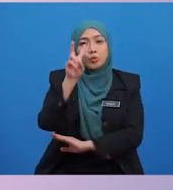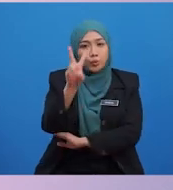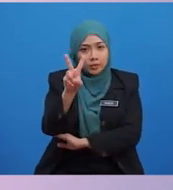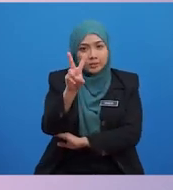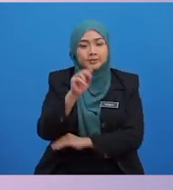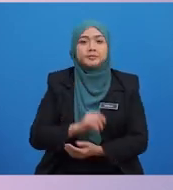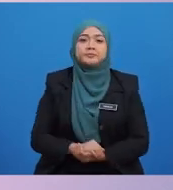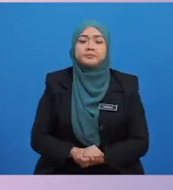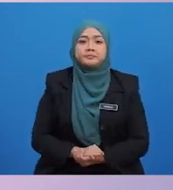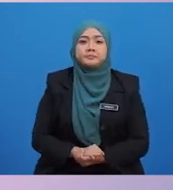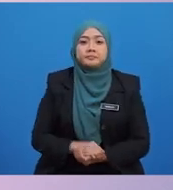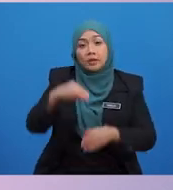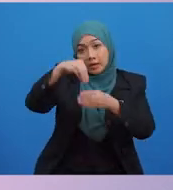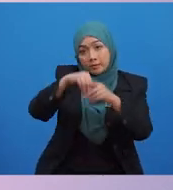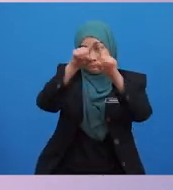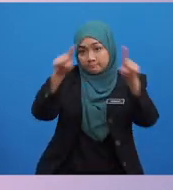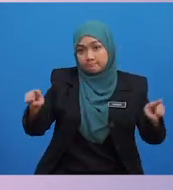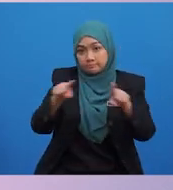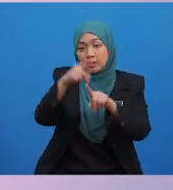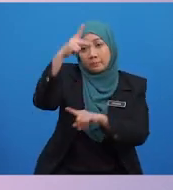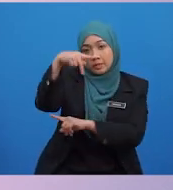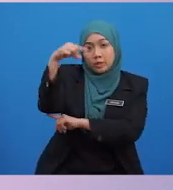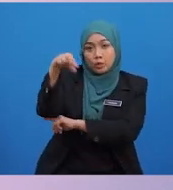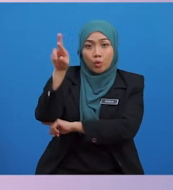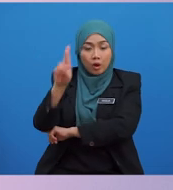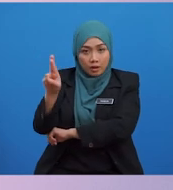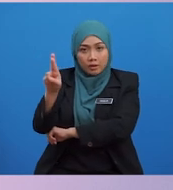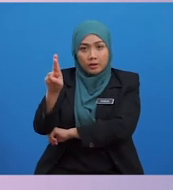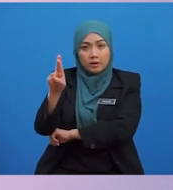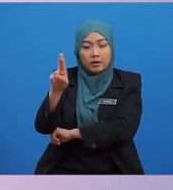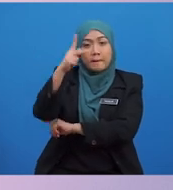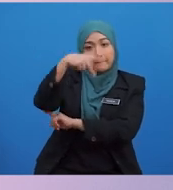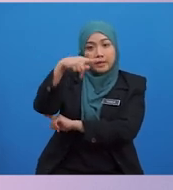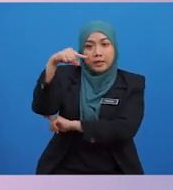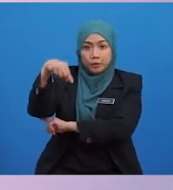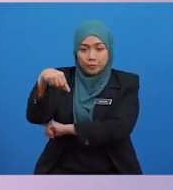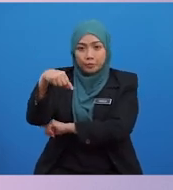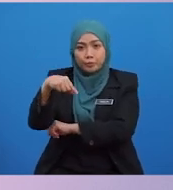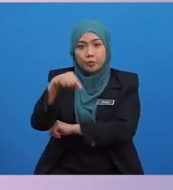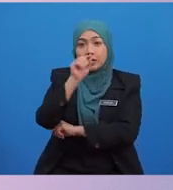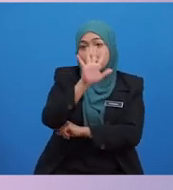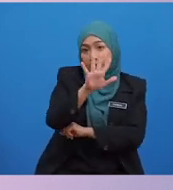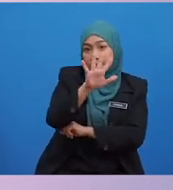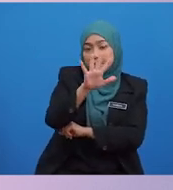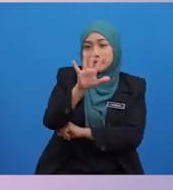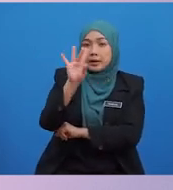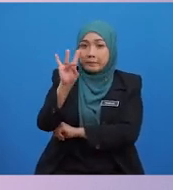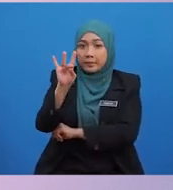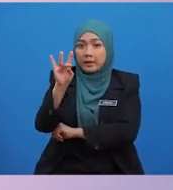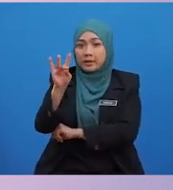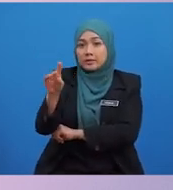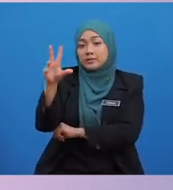PQR Picchu Hai sampai dengan 5830 sing tak PR =